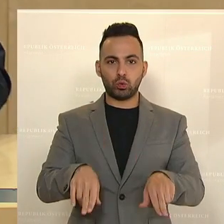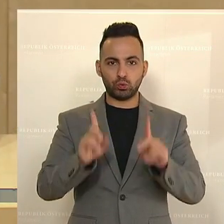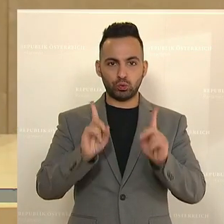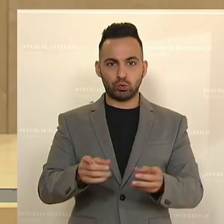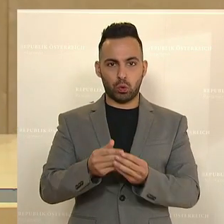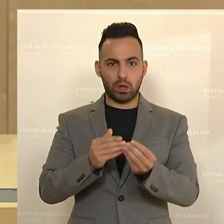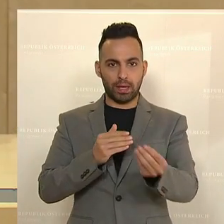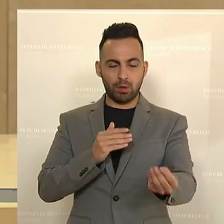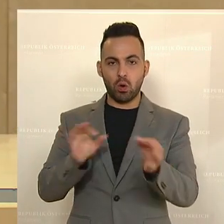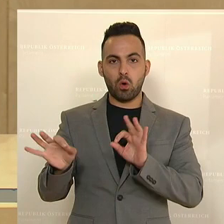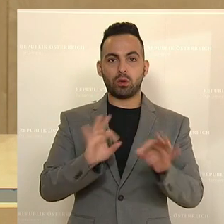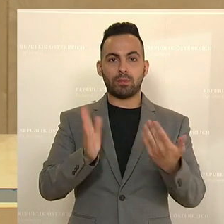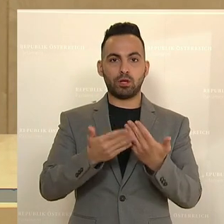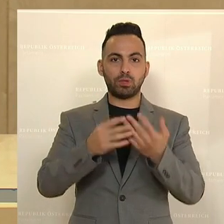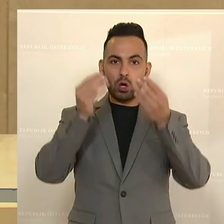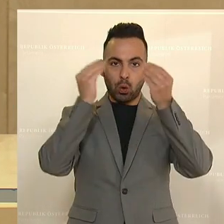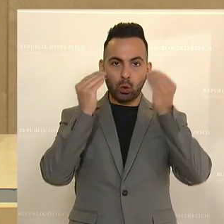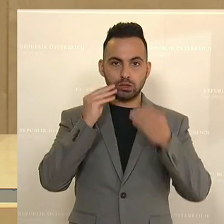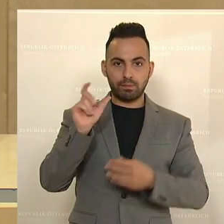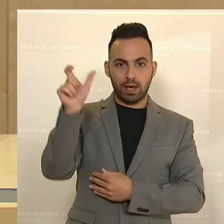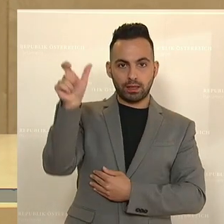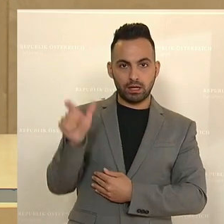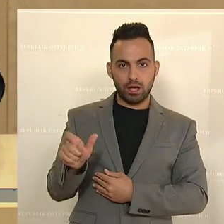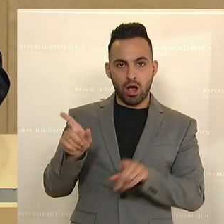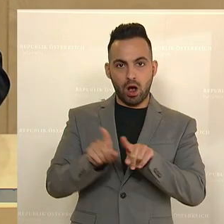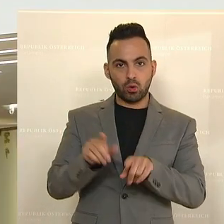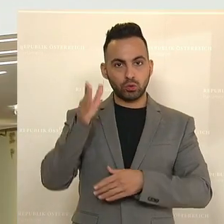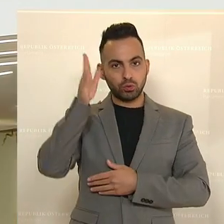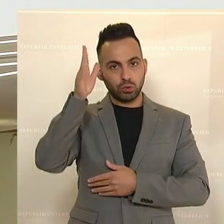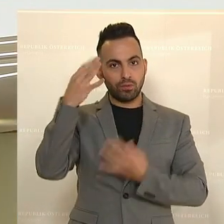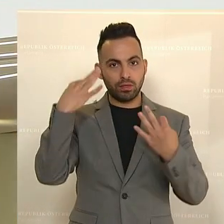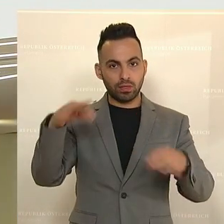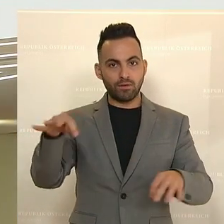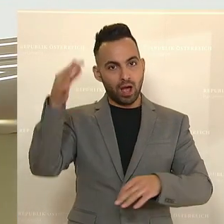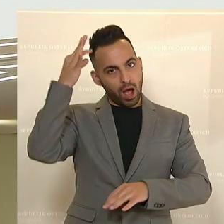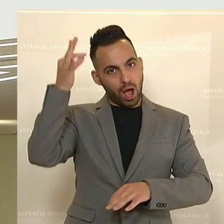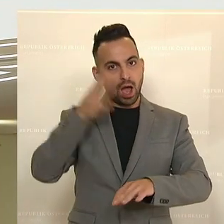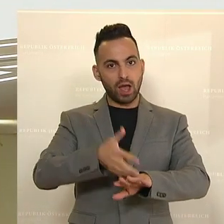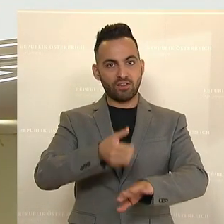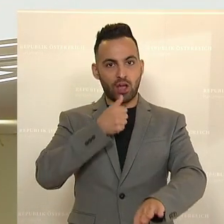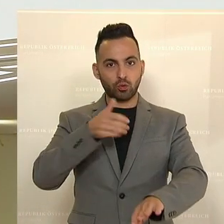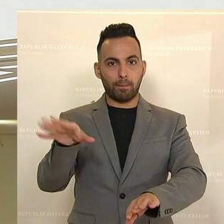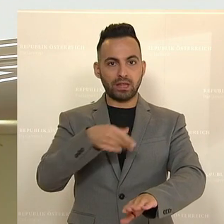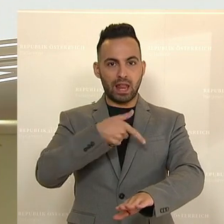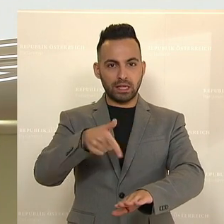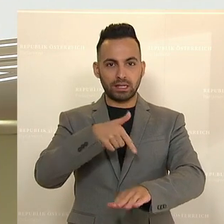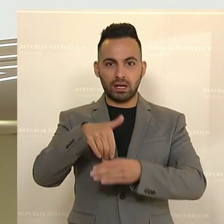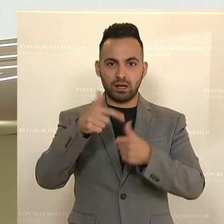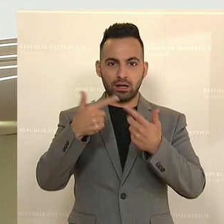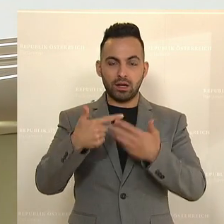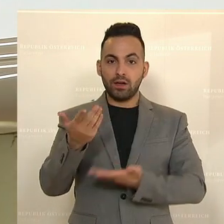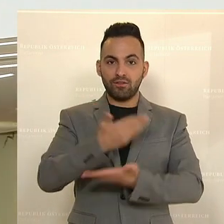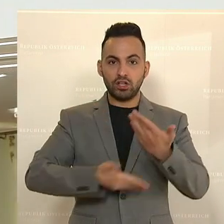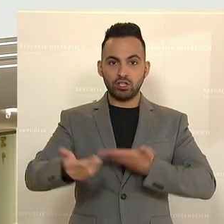Hand gibt oder ein Kosmetiker in Zukunft auch Haarentfernung mit Laser durchführen kann. Also ich glaube, das wird unseren